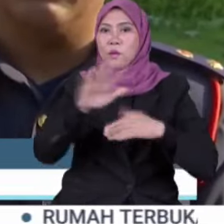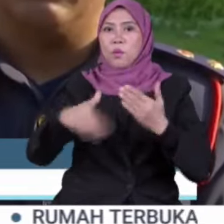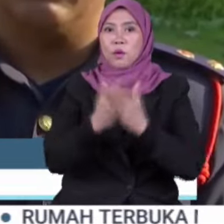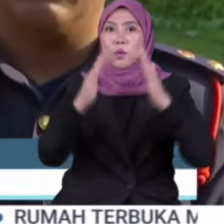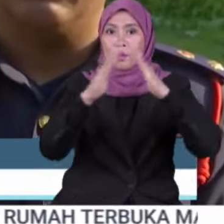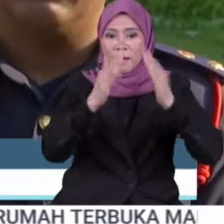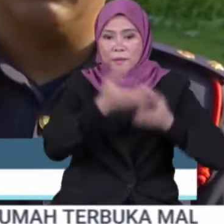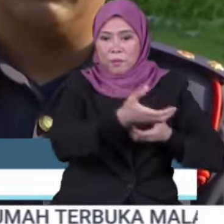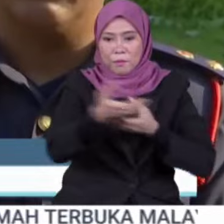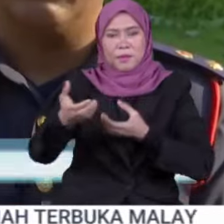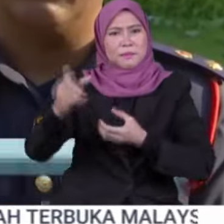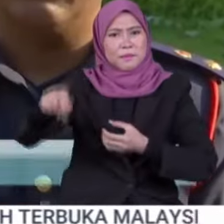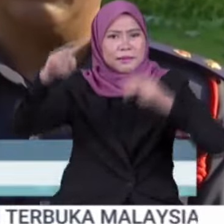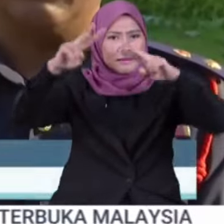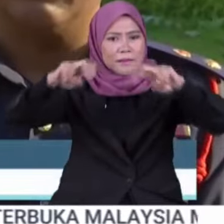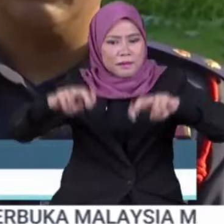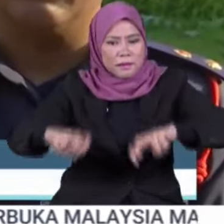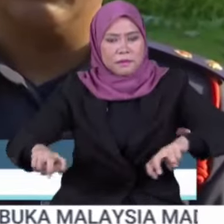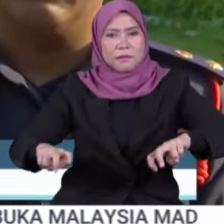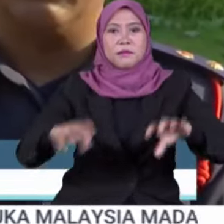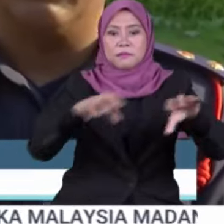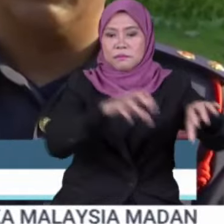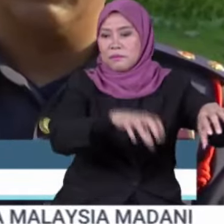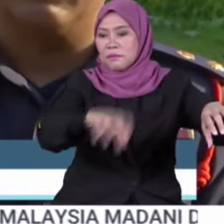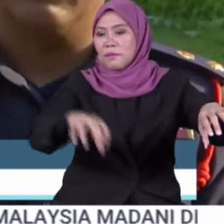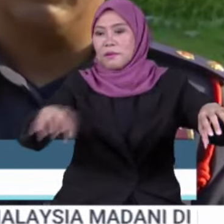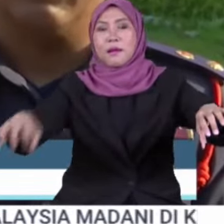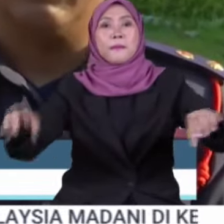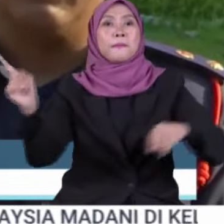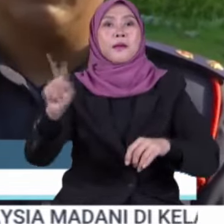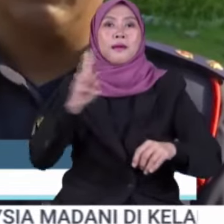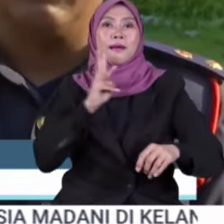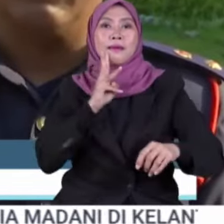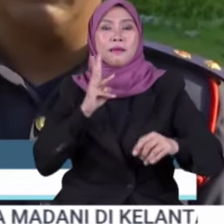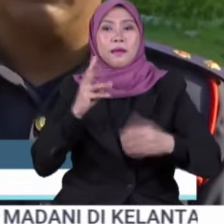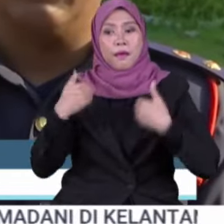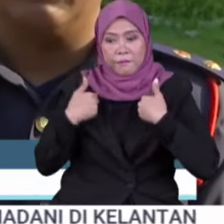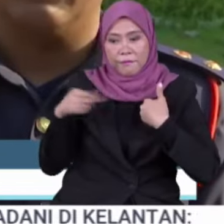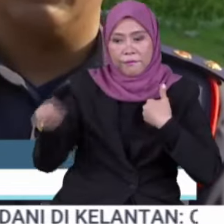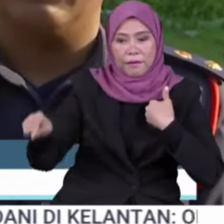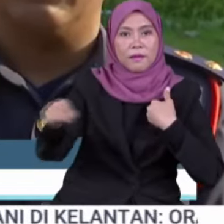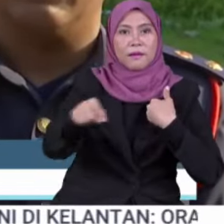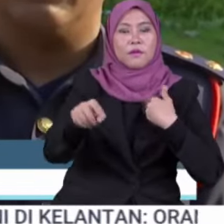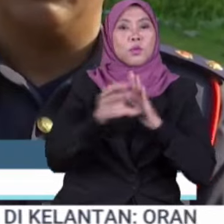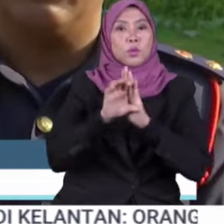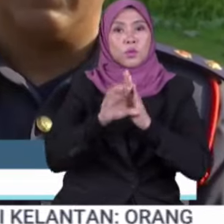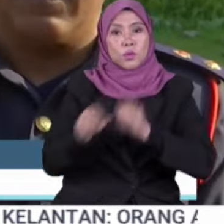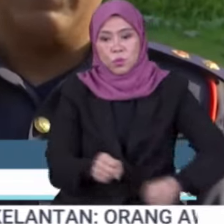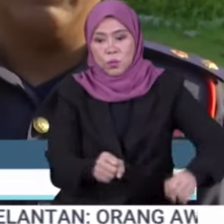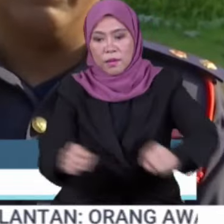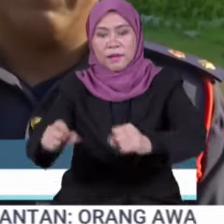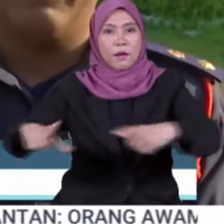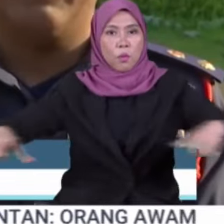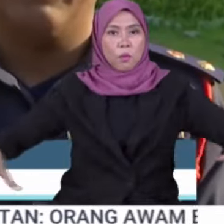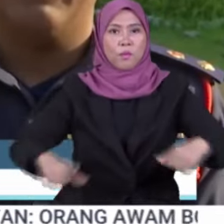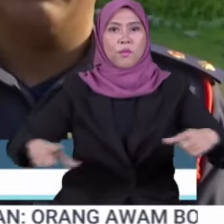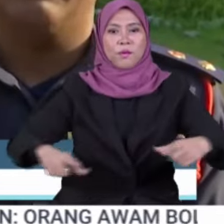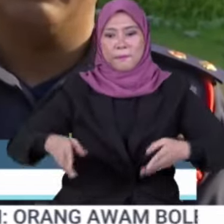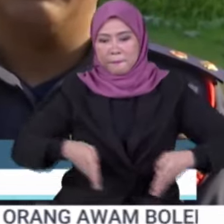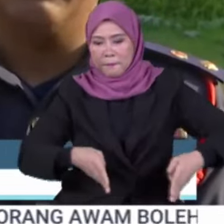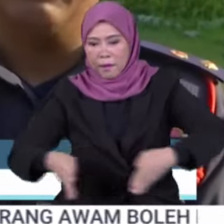untuk membuat kajian di kawasan jagaan mereka di manakah sumber-sumber air terbuka. Contohnya sungai, lombong, parit yang